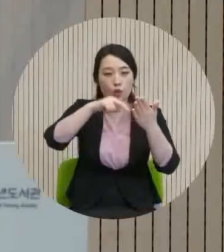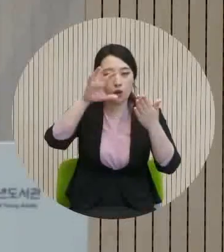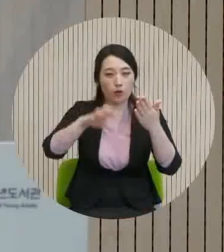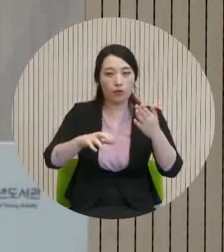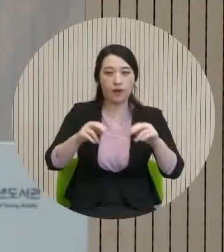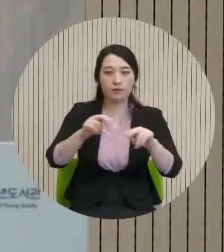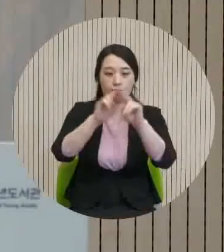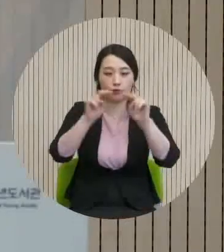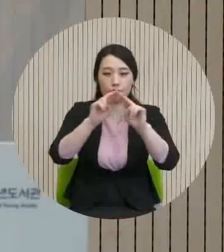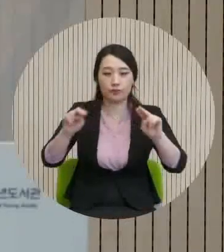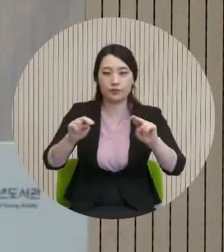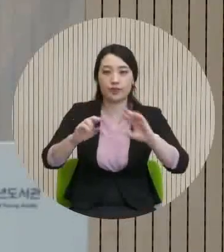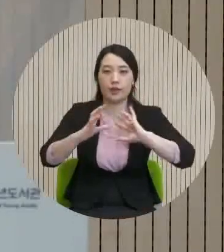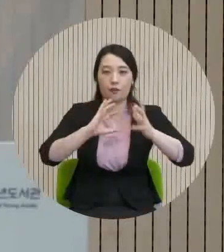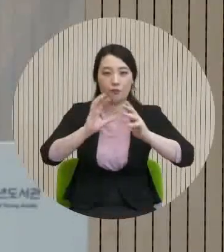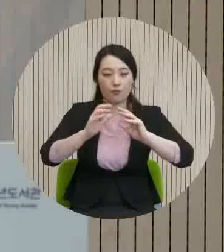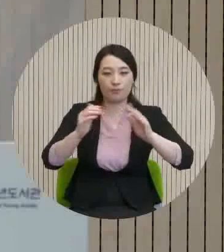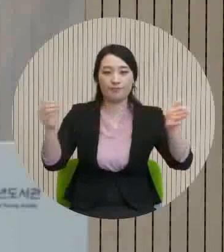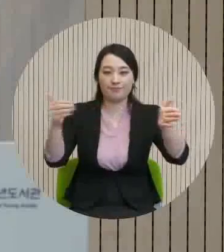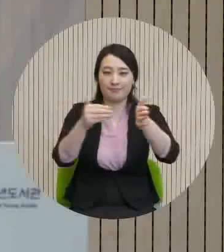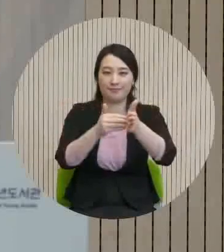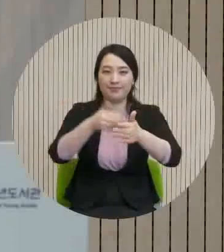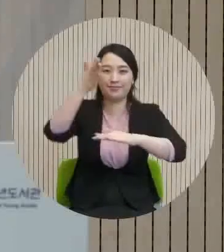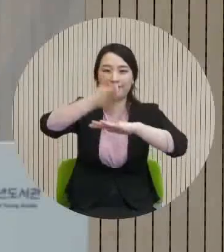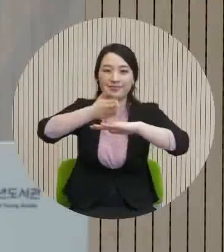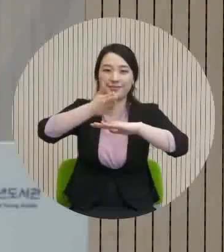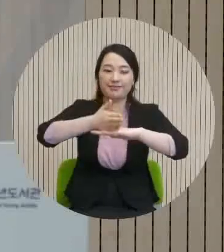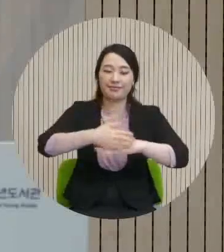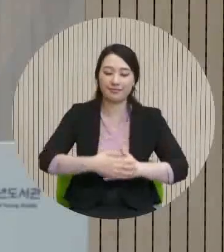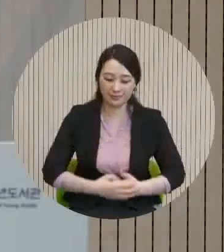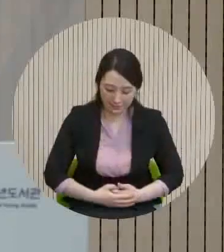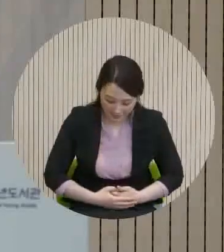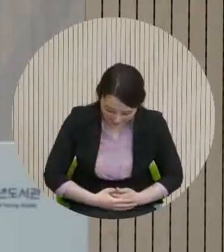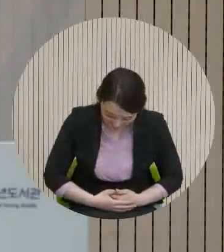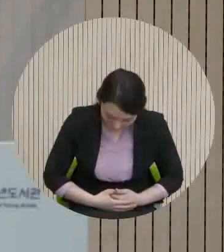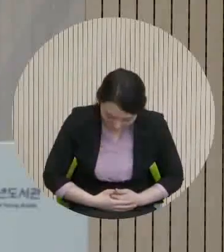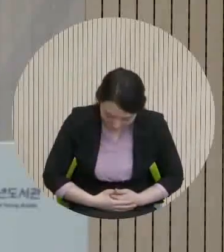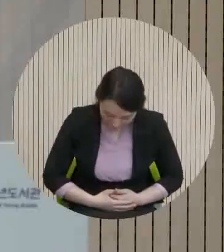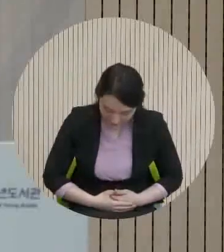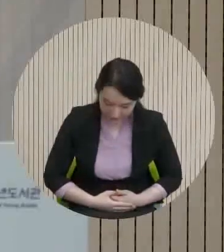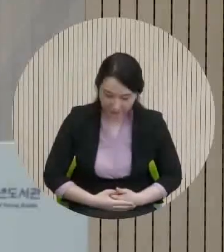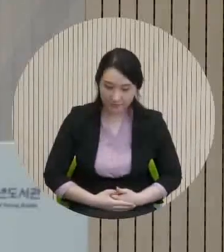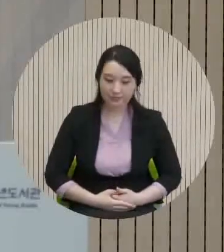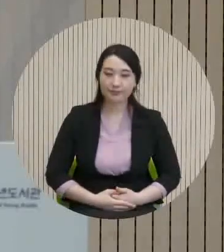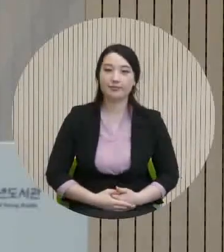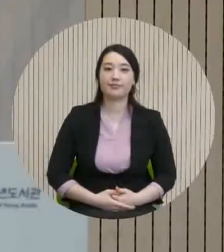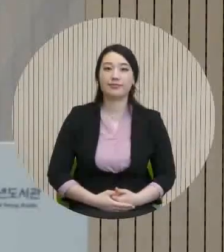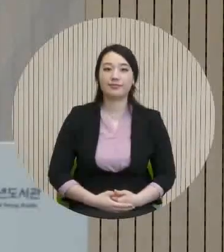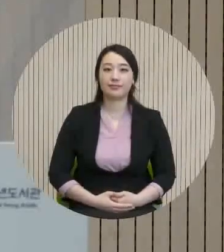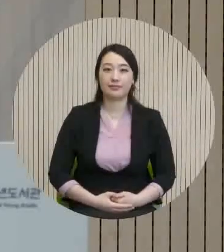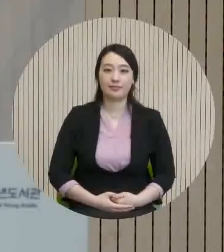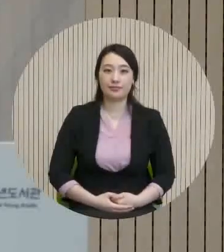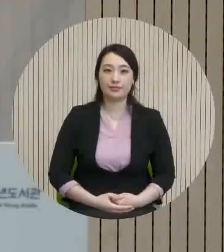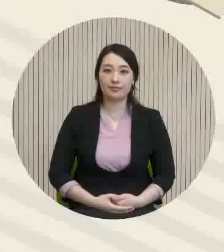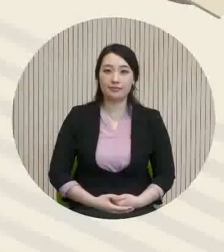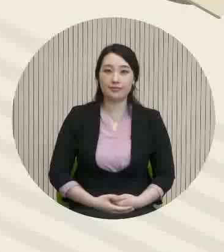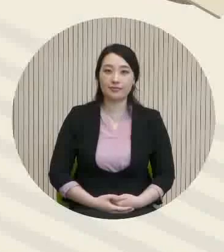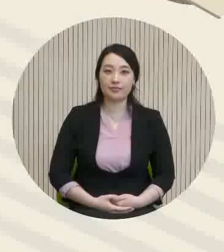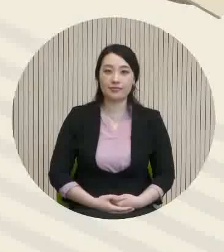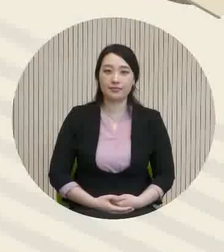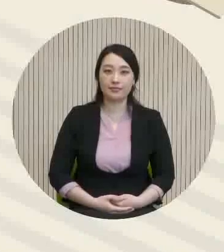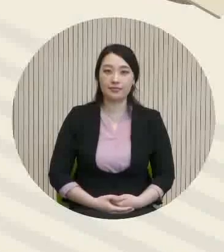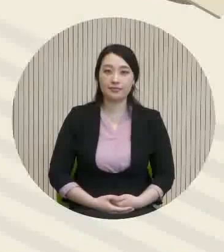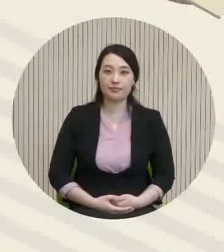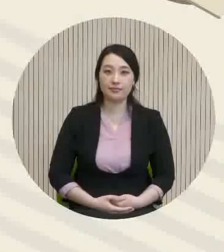National 어린이 Children's 청소년 and Youth 도서관의 Library 발전을 will 위해서 continue to 계속해서 strive for the development of the 여러분들과 Children's Youth Library and 이상으로 communicate with you.